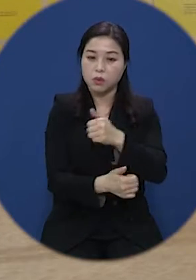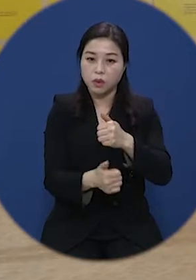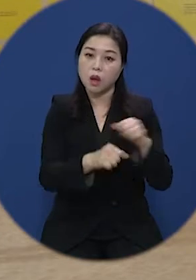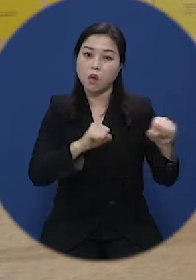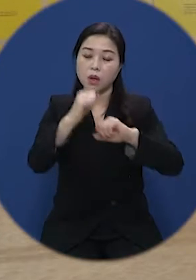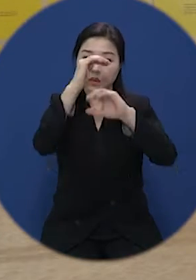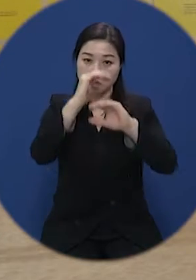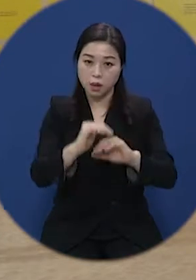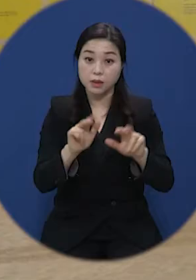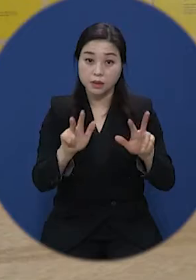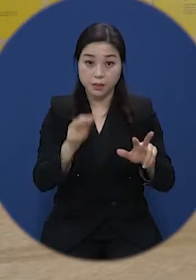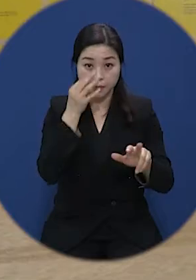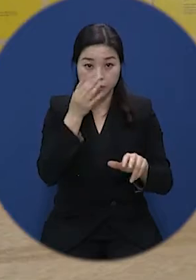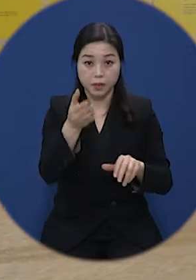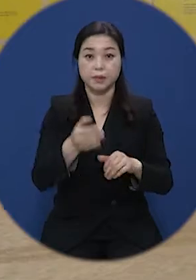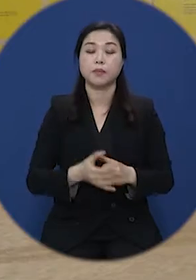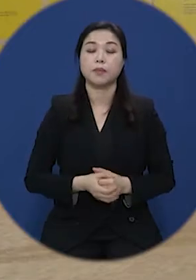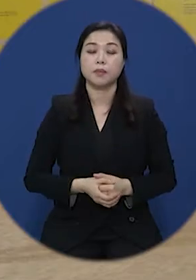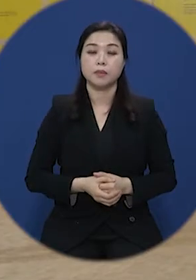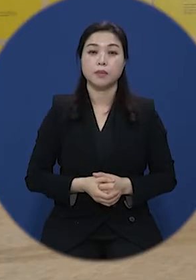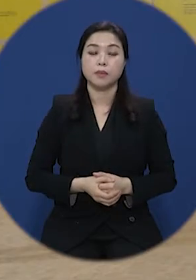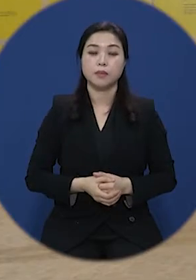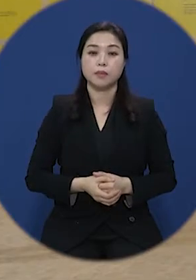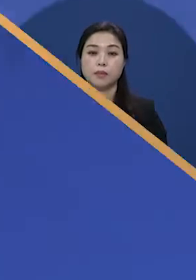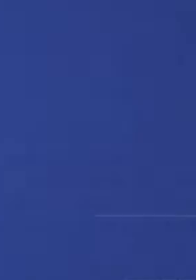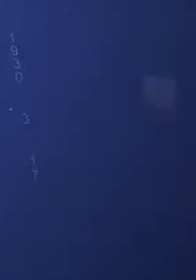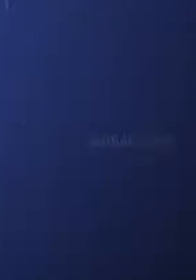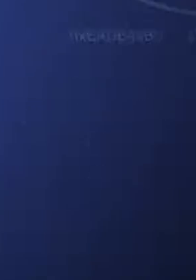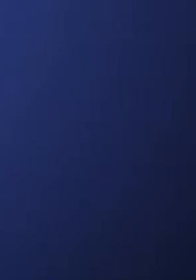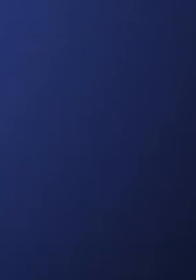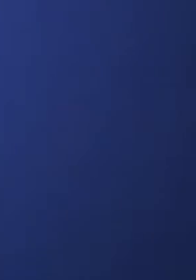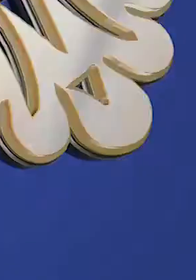보건복지위원회의 의정활동 소식 살펴보겠습니다.